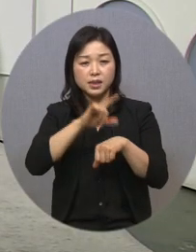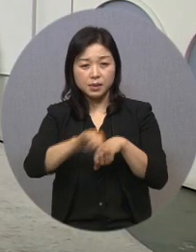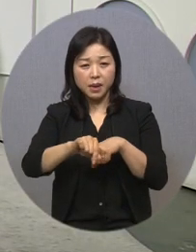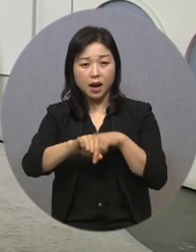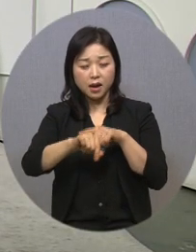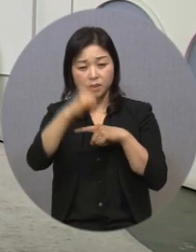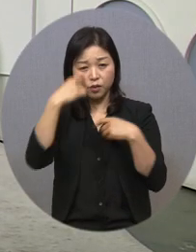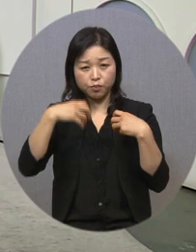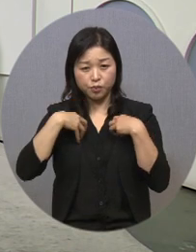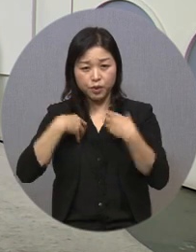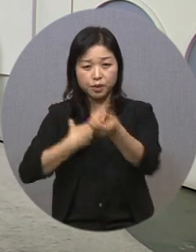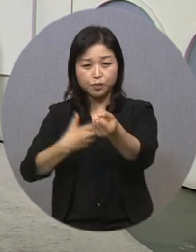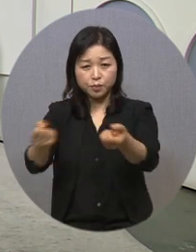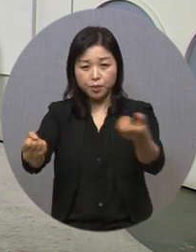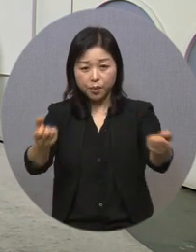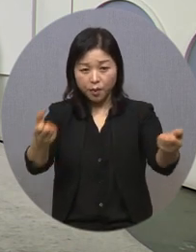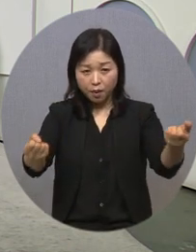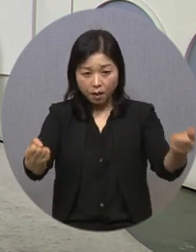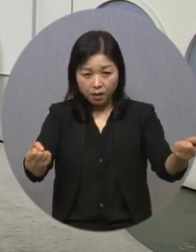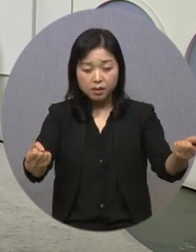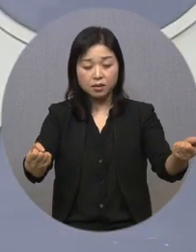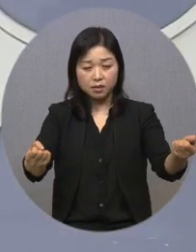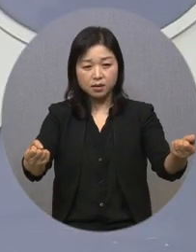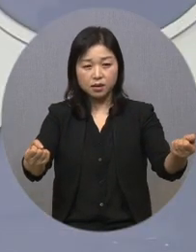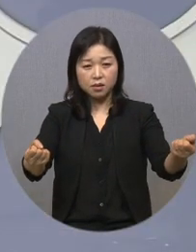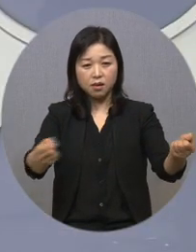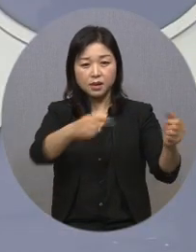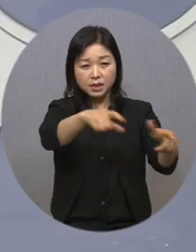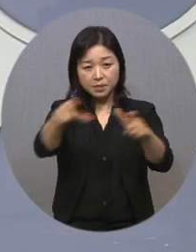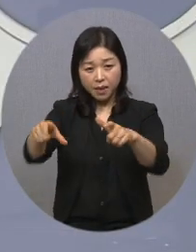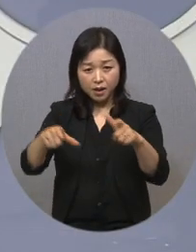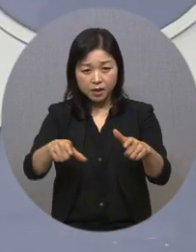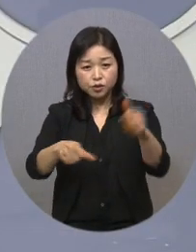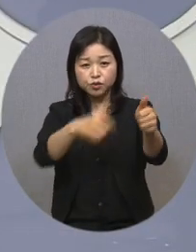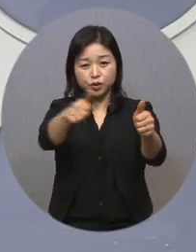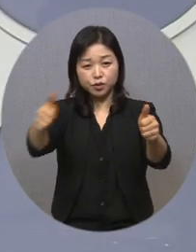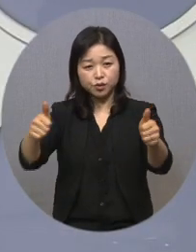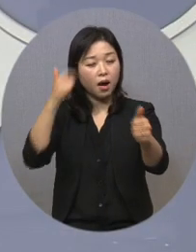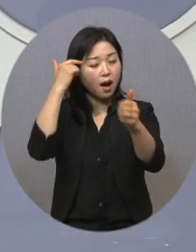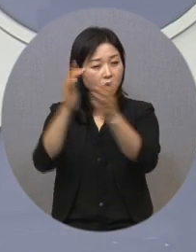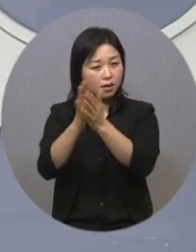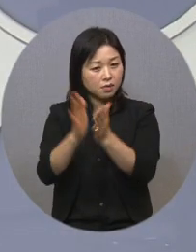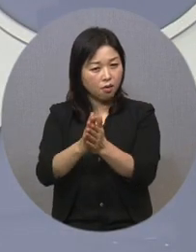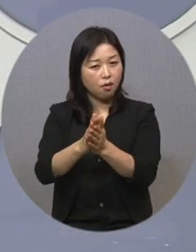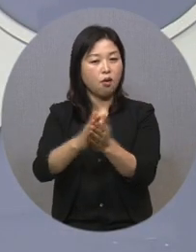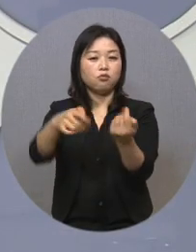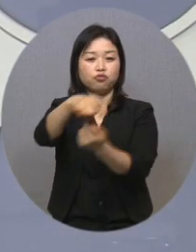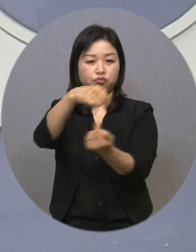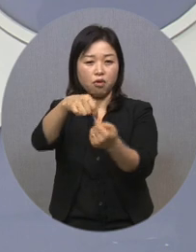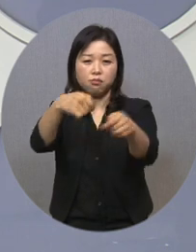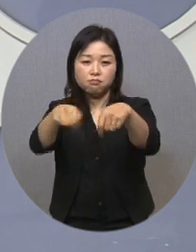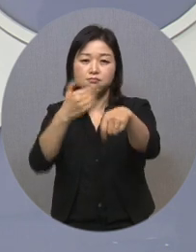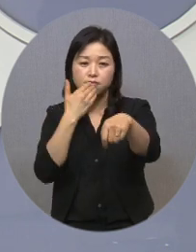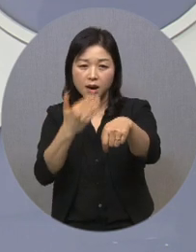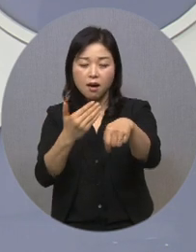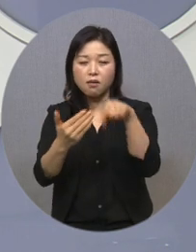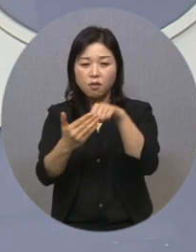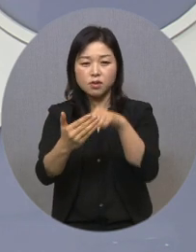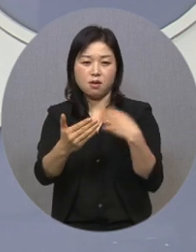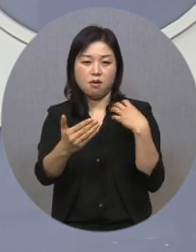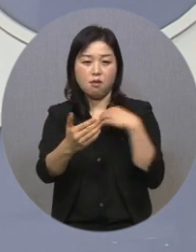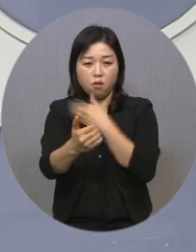지방자치라고 하는 분권이라고 하는 개념에서 지방이 주인으로 스스로 할 수 있다. 거기에 권한을